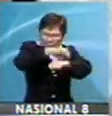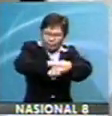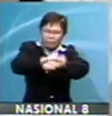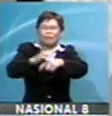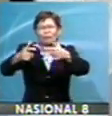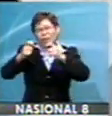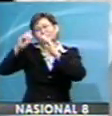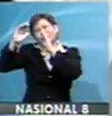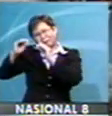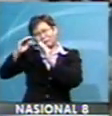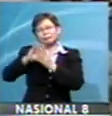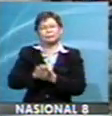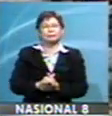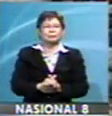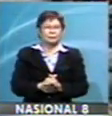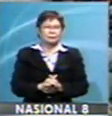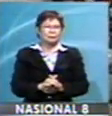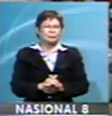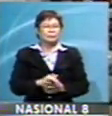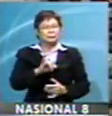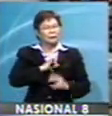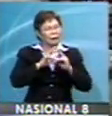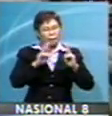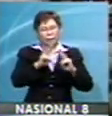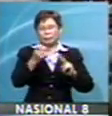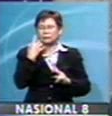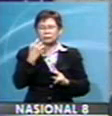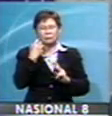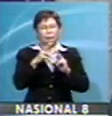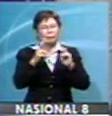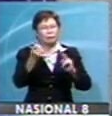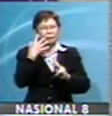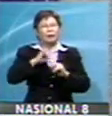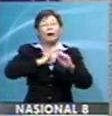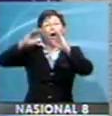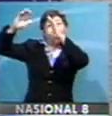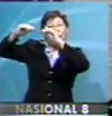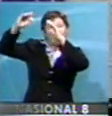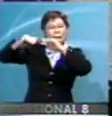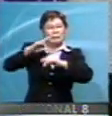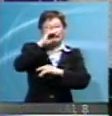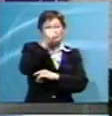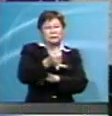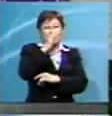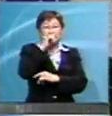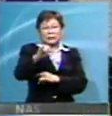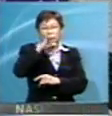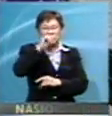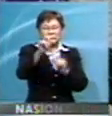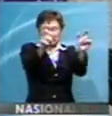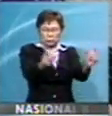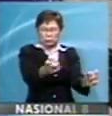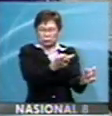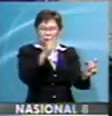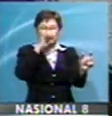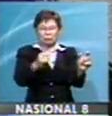secepat mungkin memang pun saya memang kesalah memang Saya kesal harapan saya supaya penjenayah tu DU